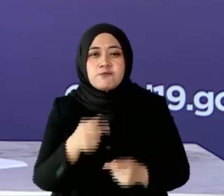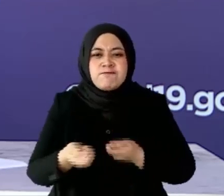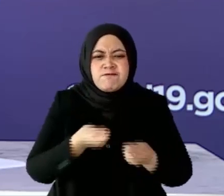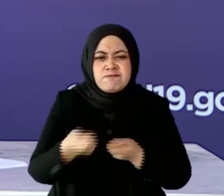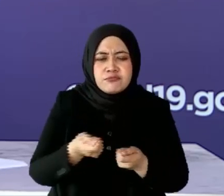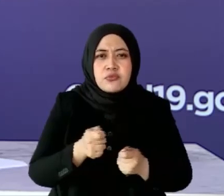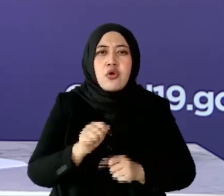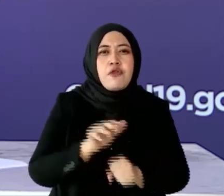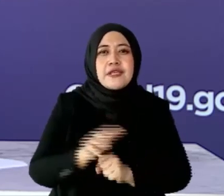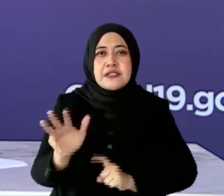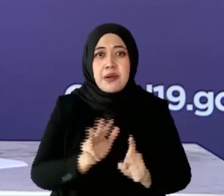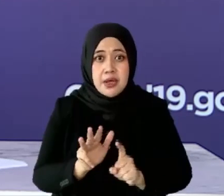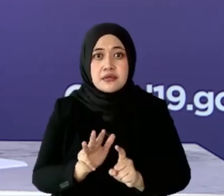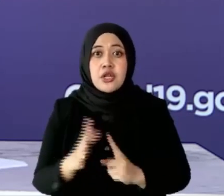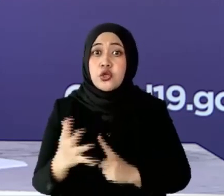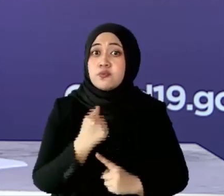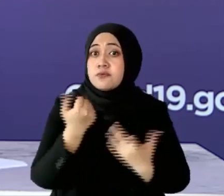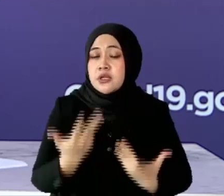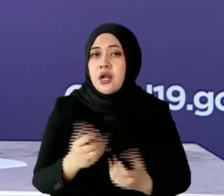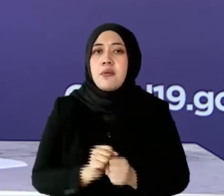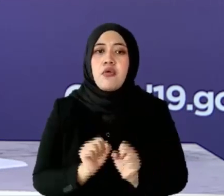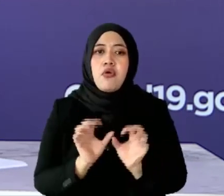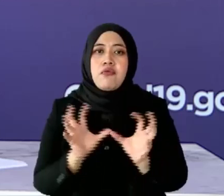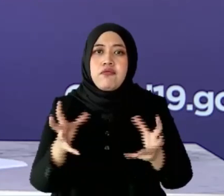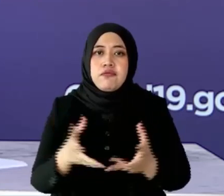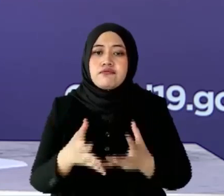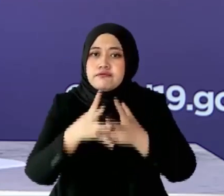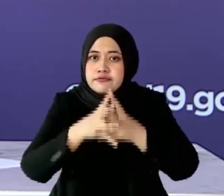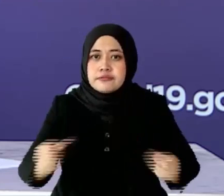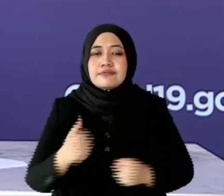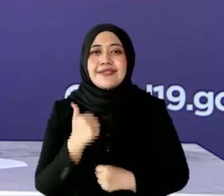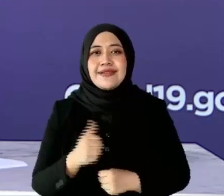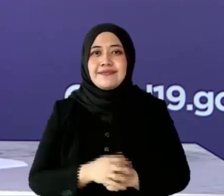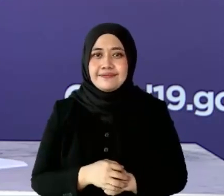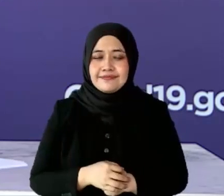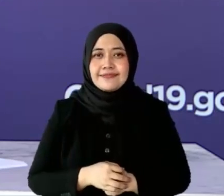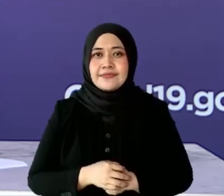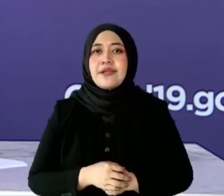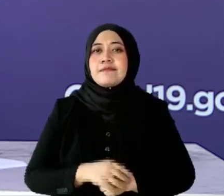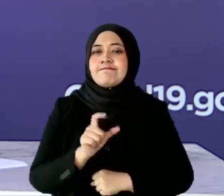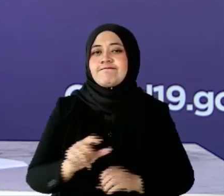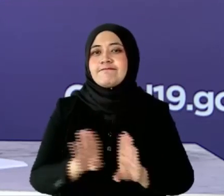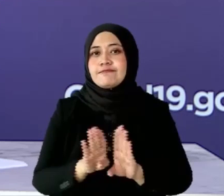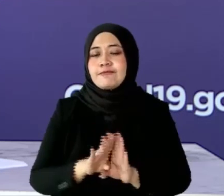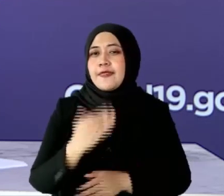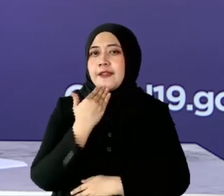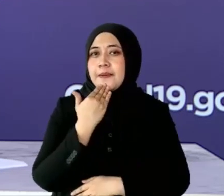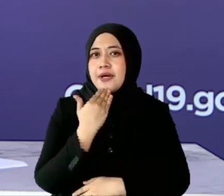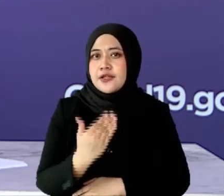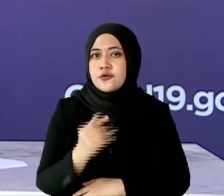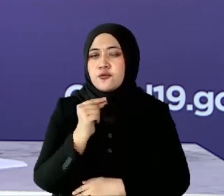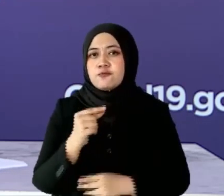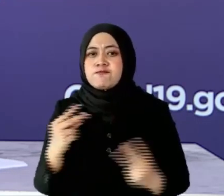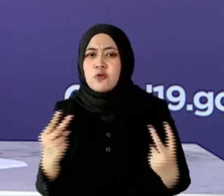sehingga nantinya pandemi ini dapat segera hilang dari tanah air. Sekian konferensi pers pada hari ini. Terima kasih